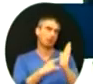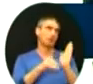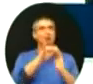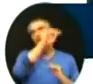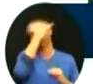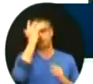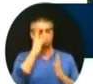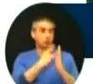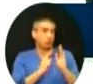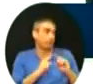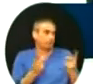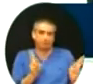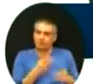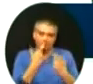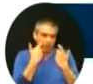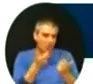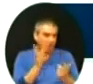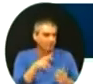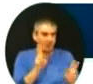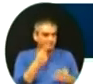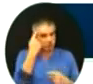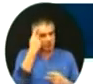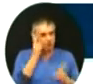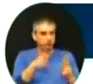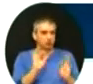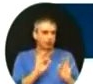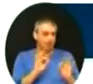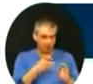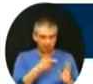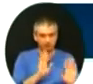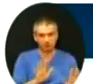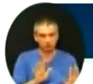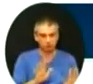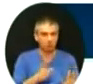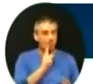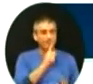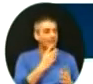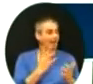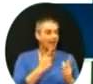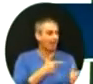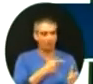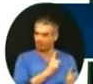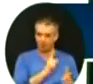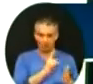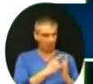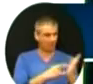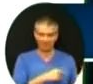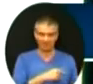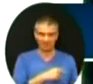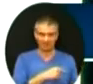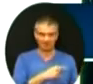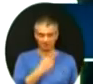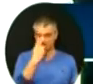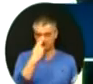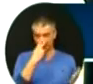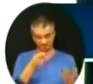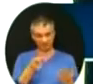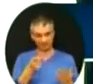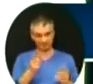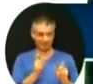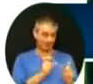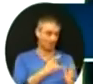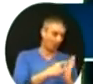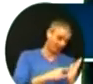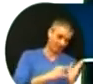ויש חוקים הזויים שאי אפשר לאכוף אותם, אפילו לא אפשר לדעת שהם קיימים. זה קיים. הדרך להילחם בזה היא לא בחקיקה. הרי מנסים